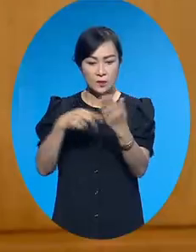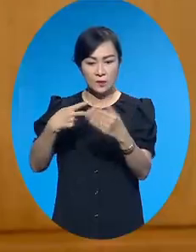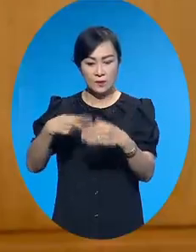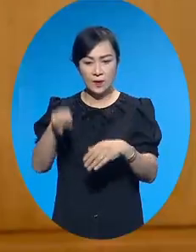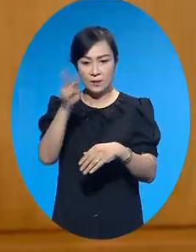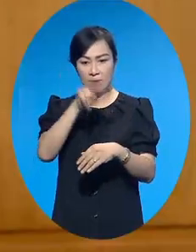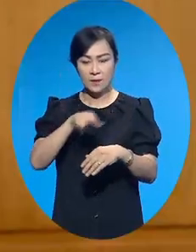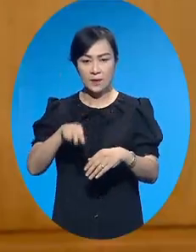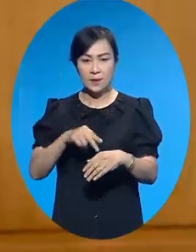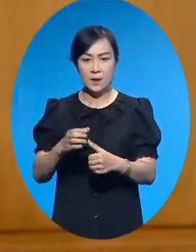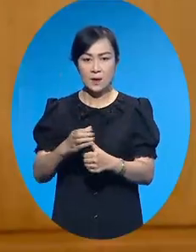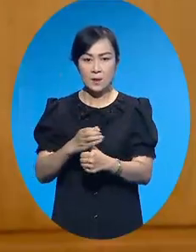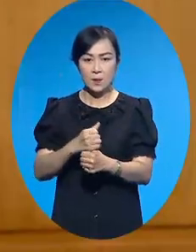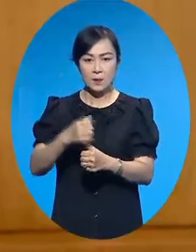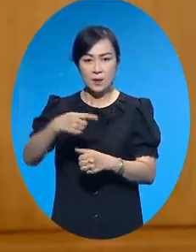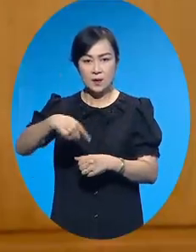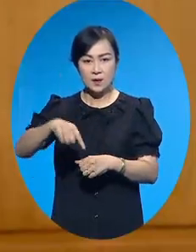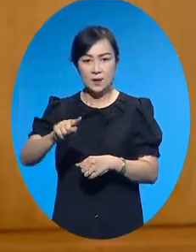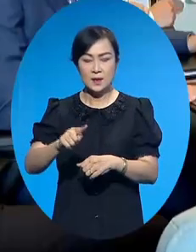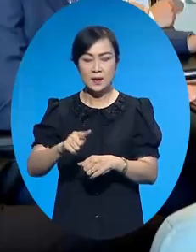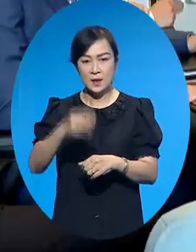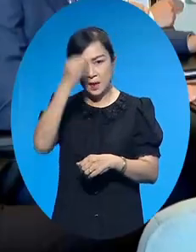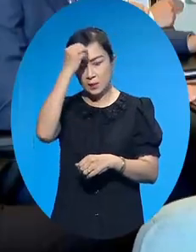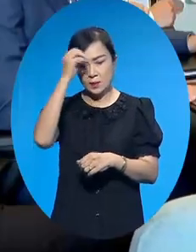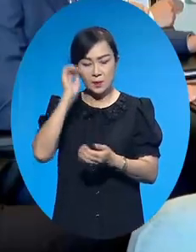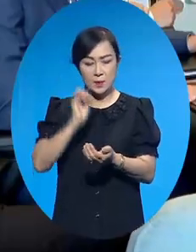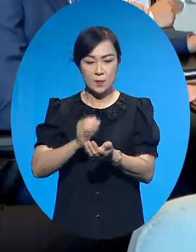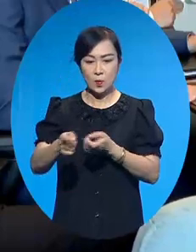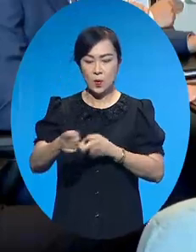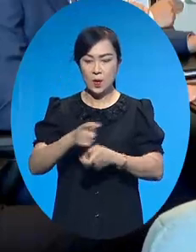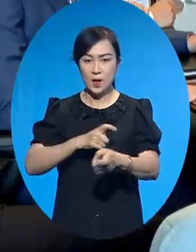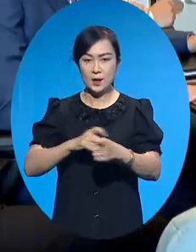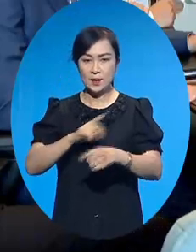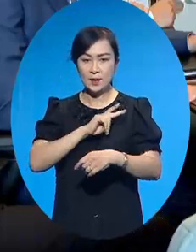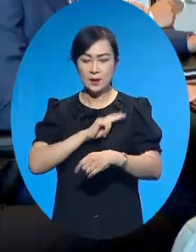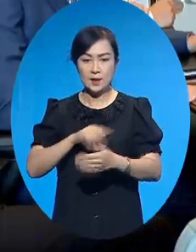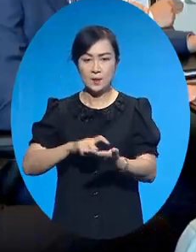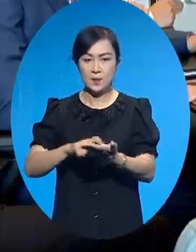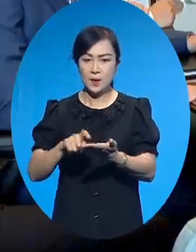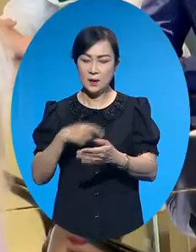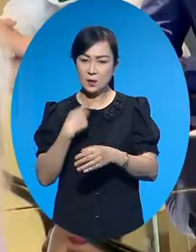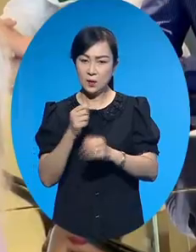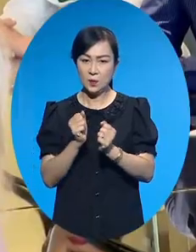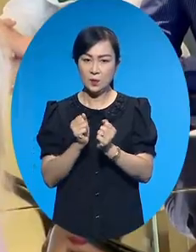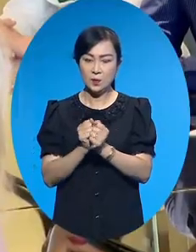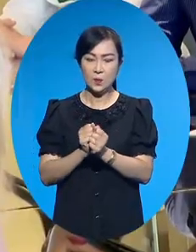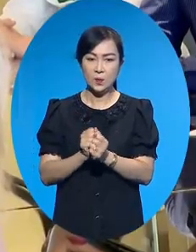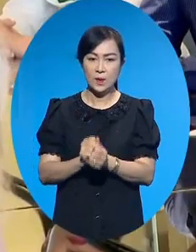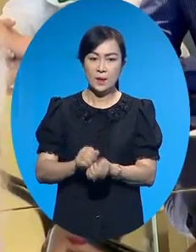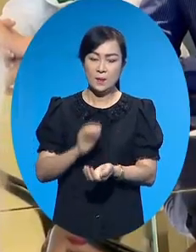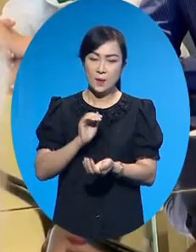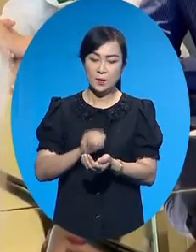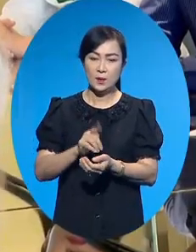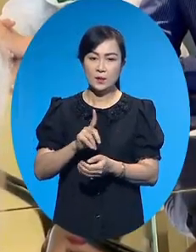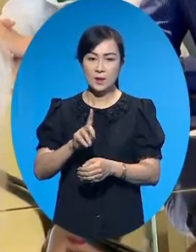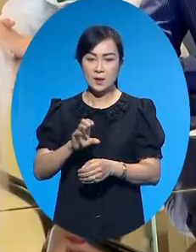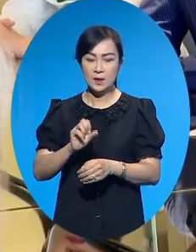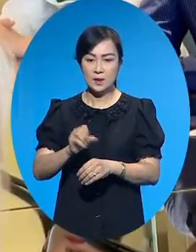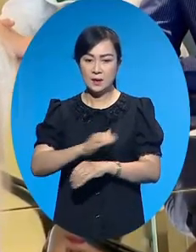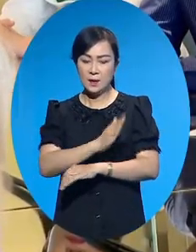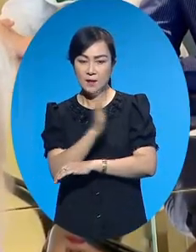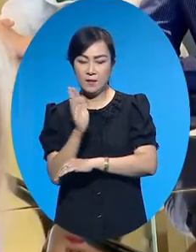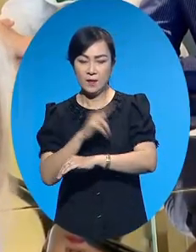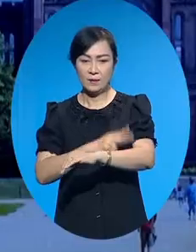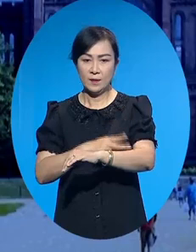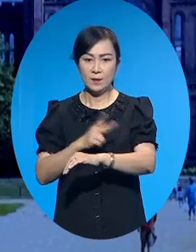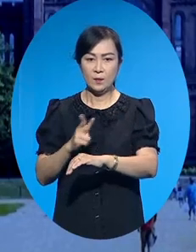viện. Mục đích chuyến đi của đoàn lần này là học tập kinh nghiệm quản lý của viện nói riêng và của Hoa Kỳ nói chung trong lĩnh vực bảo tồn di sản, phát triển các thiết chế văn